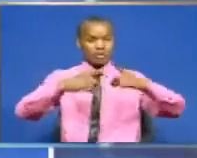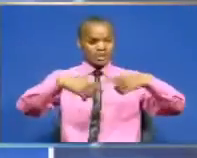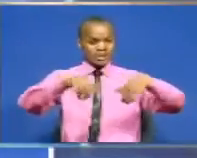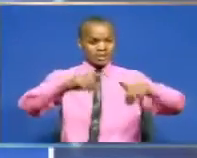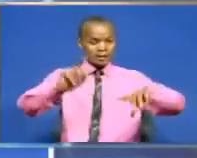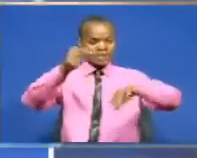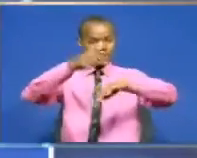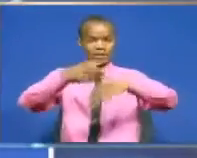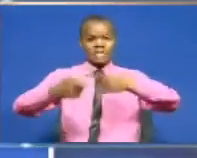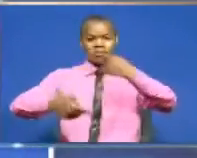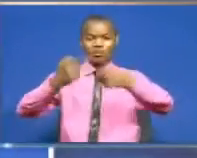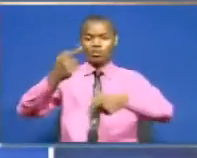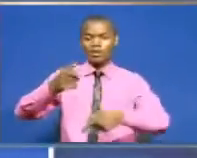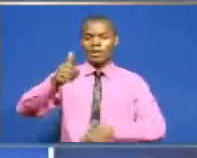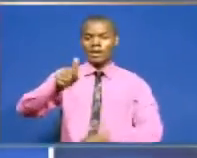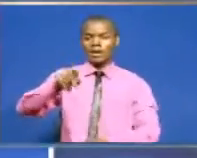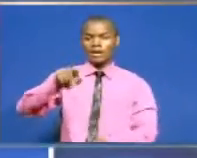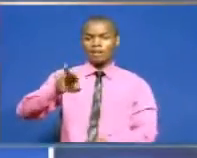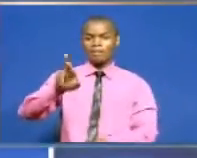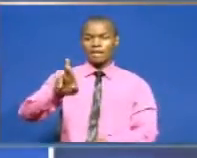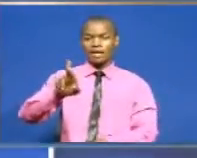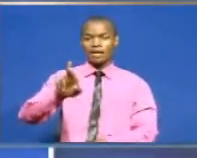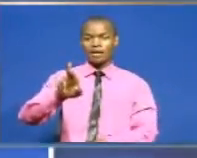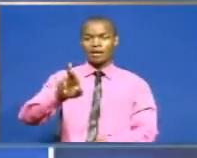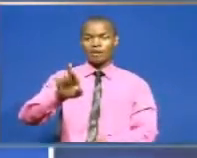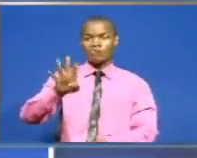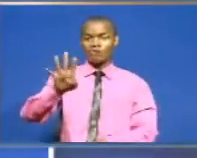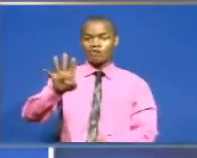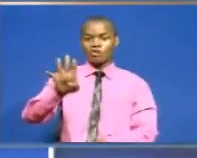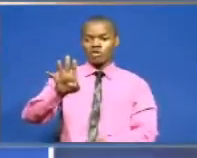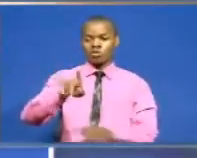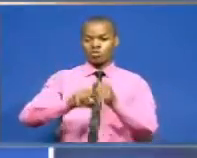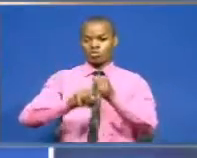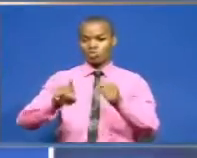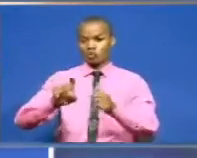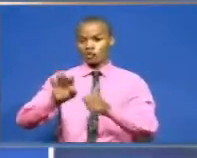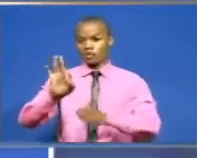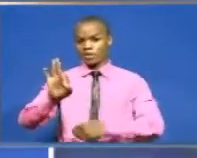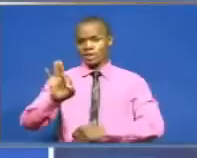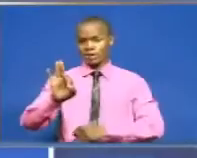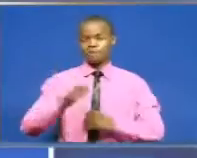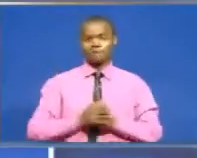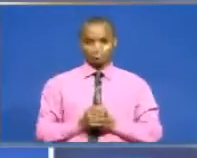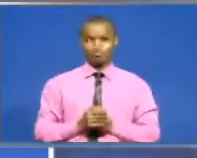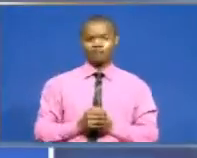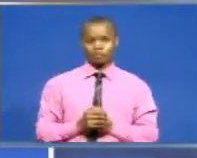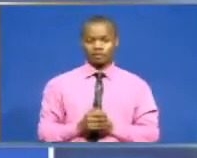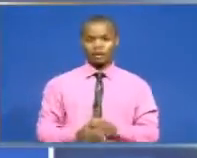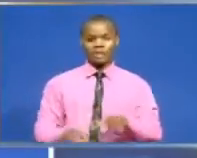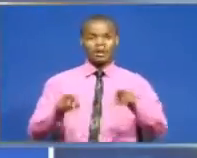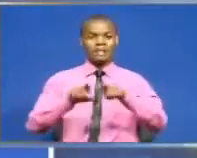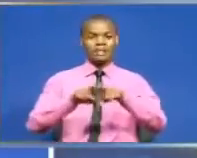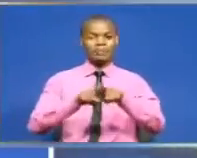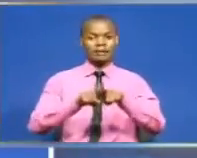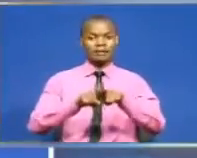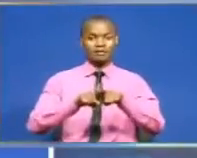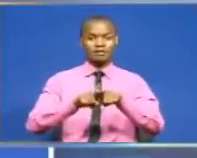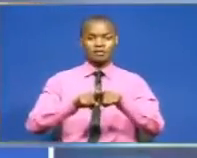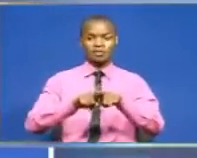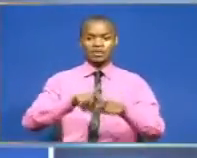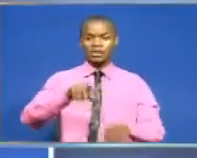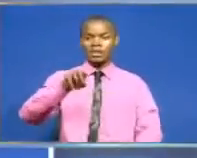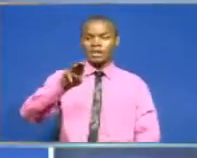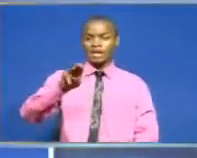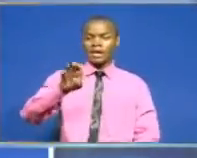kuishinda APR ya Rwanda kwa jumla ya magoli 4-3 katika raundi ya mchujo. Kwingineko, timu ya taifa ya chipukizi ya soka